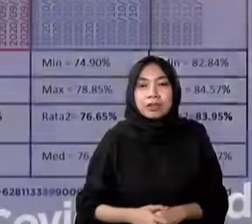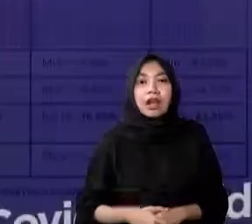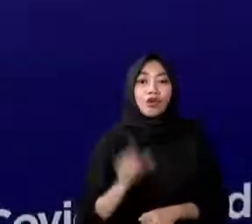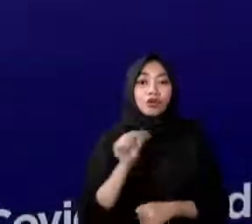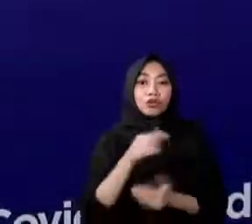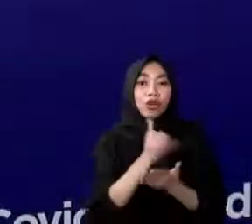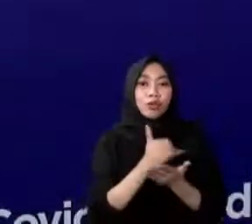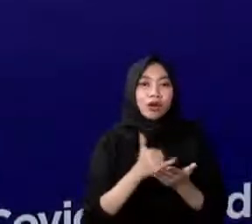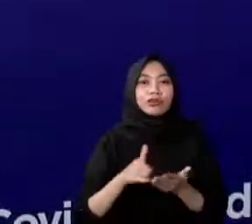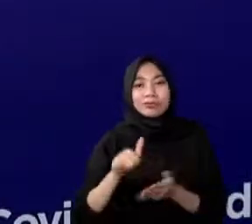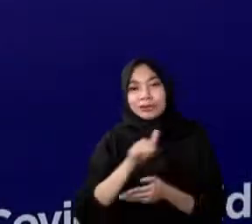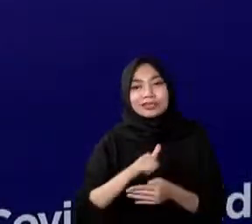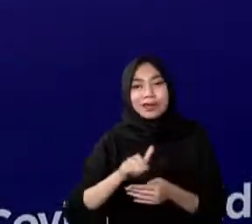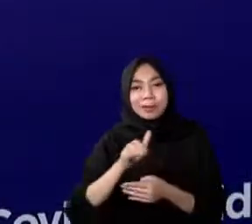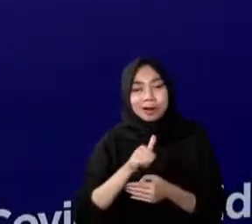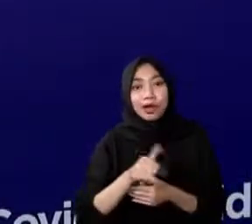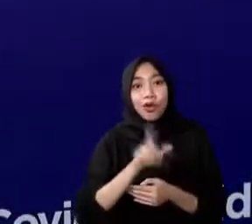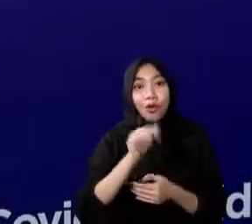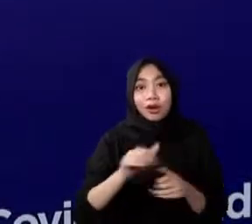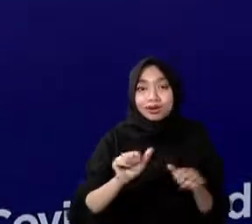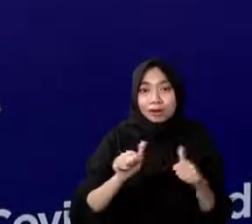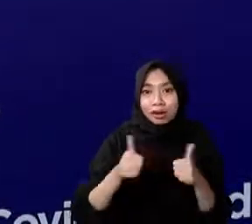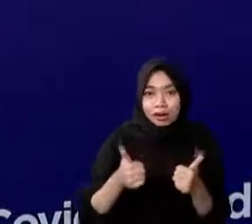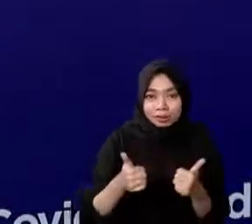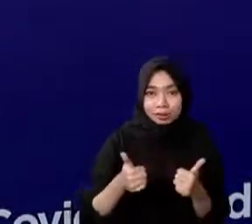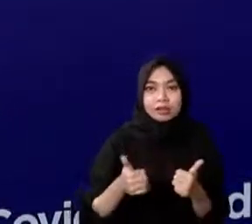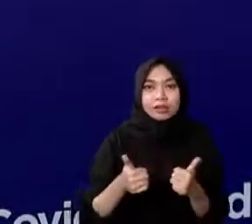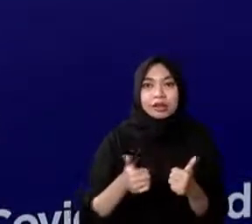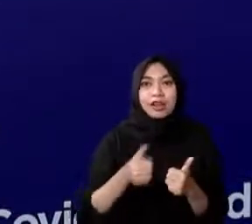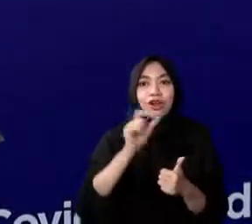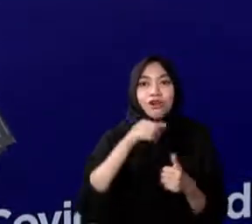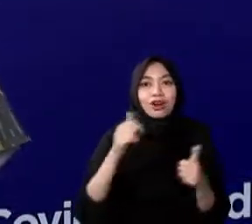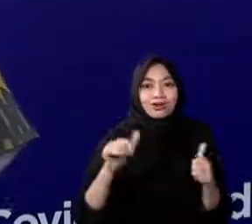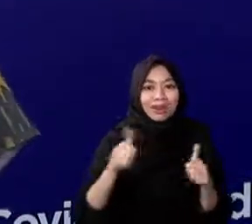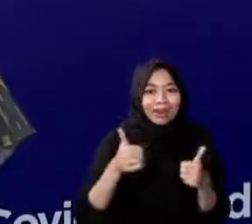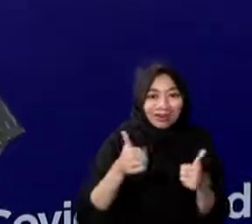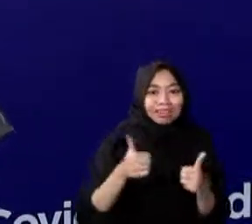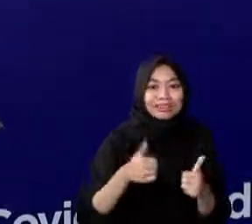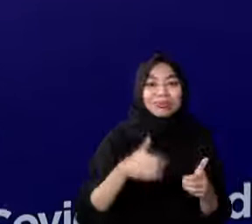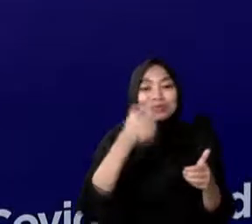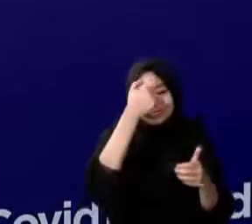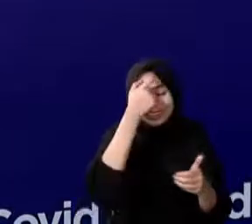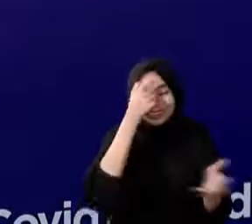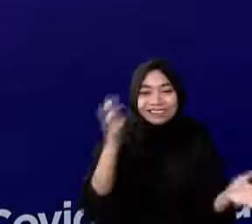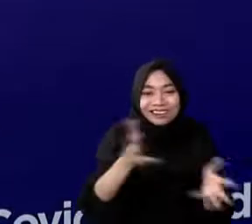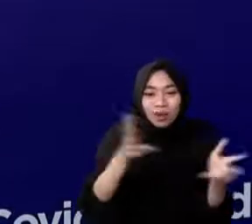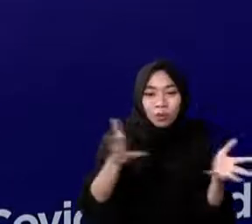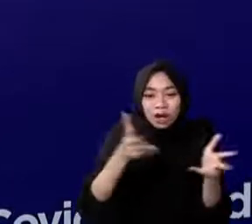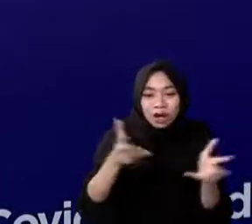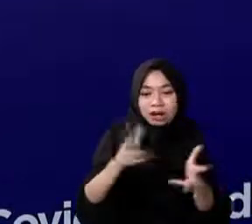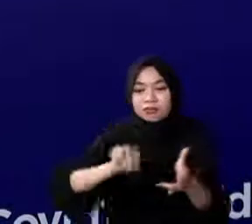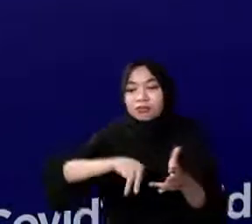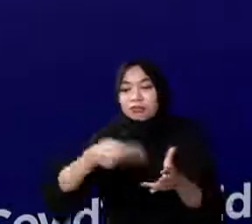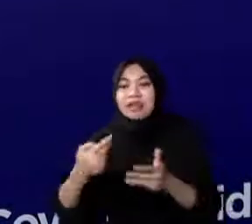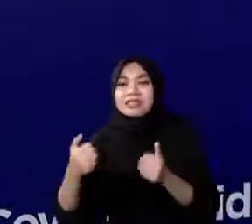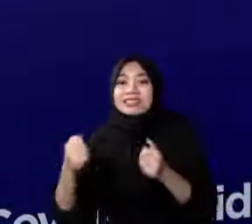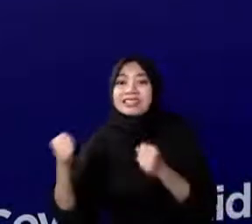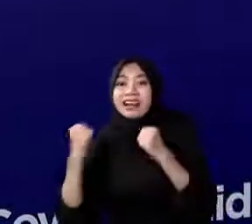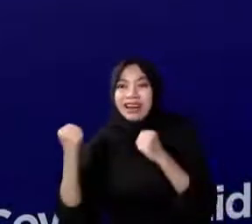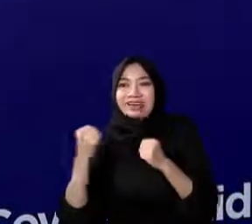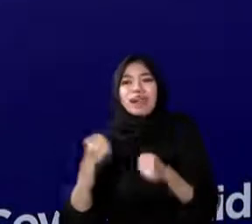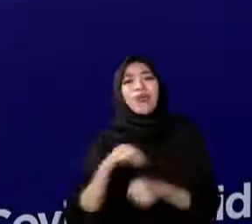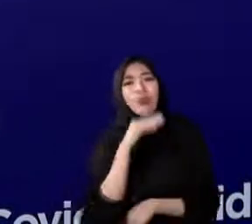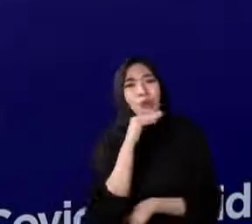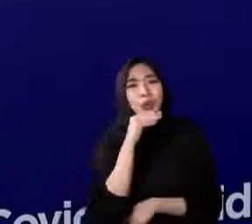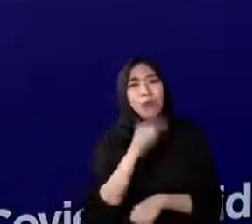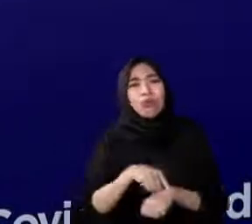kita bersama. Angka kesembuhan untuk membuat seseorang sembuh itu kan perlu waktu ya Mbak Putri ya, minimal untuk menunggu ada 10-14